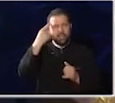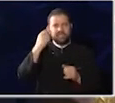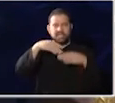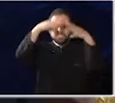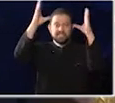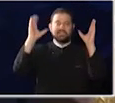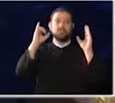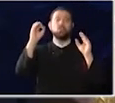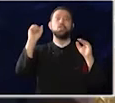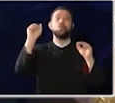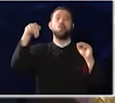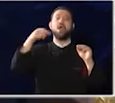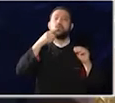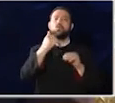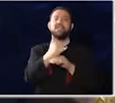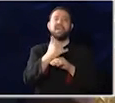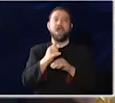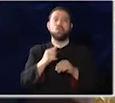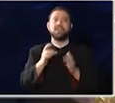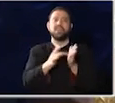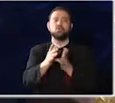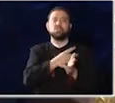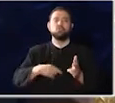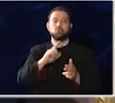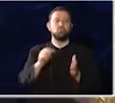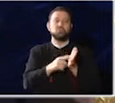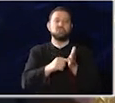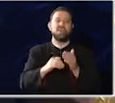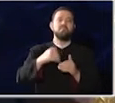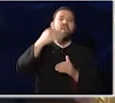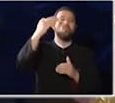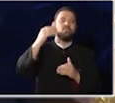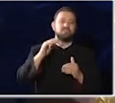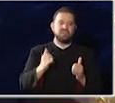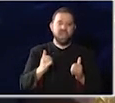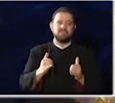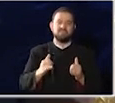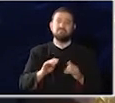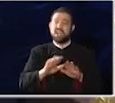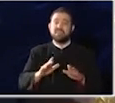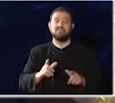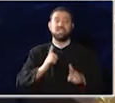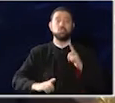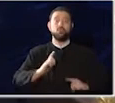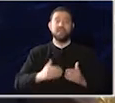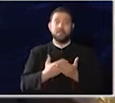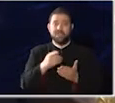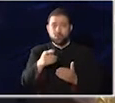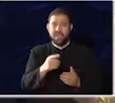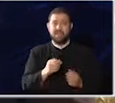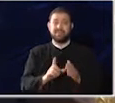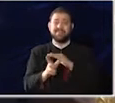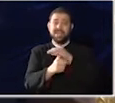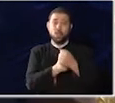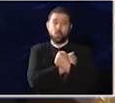Aur, care spunea că Hristos nu ne cere mai mult de atât, decât să suferim pentru El, din iubire față de